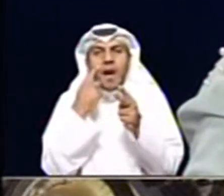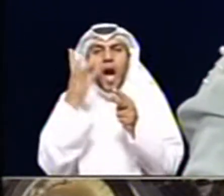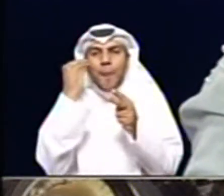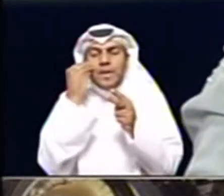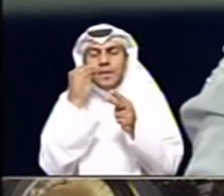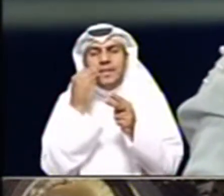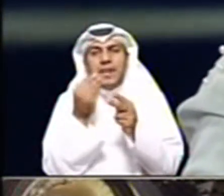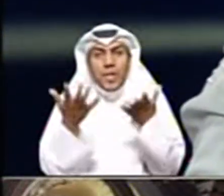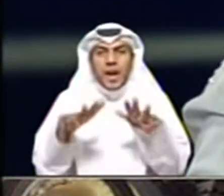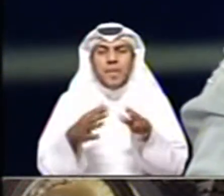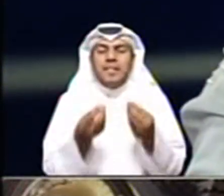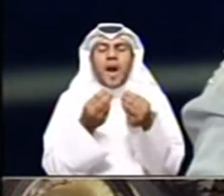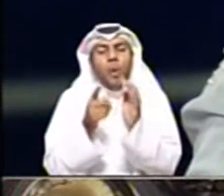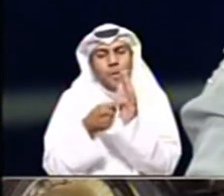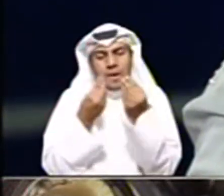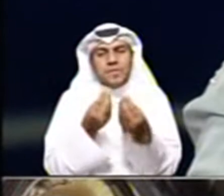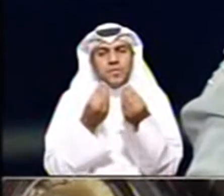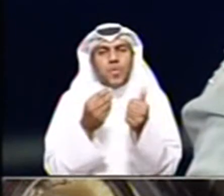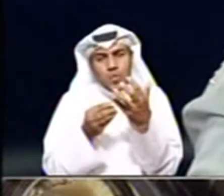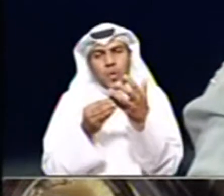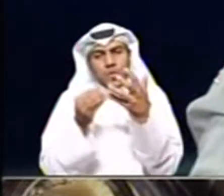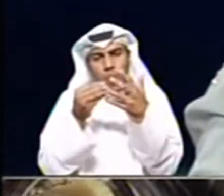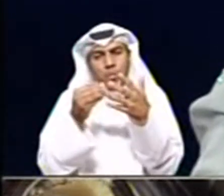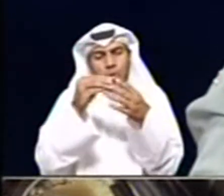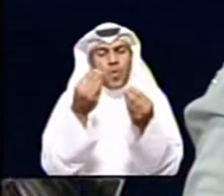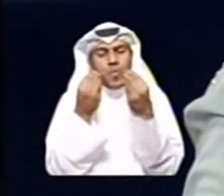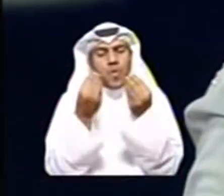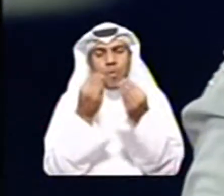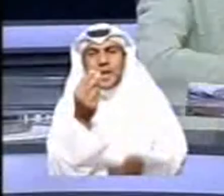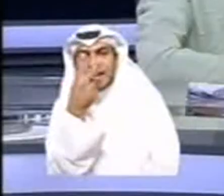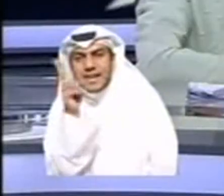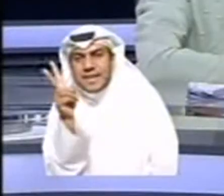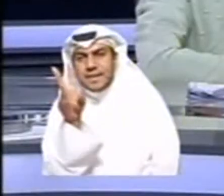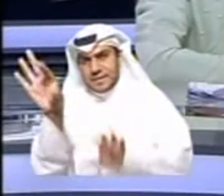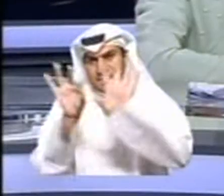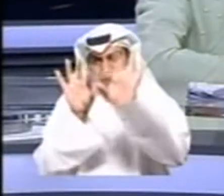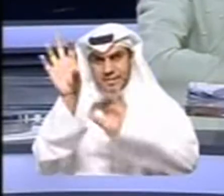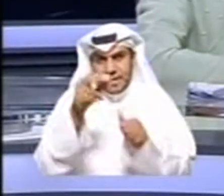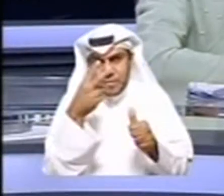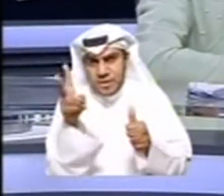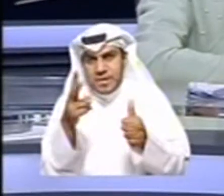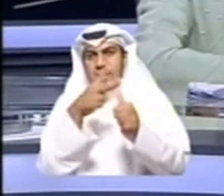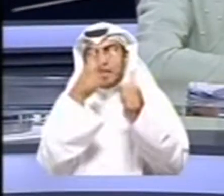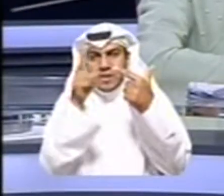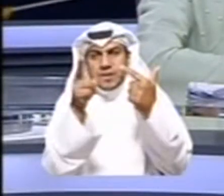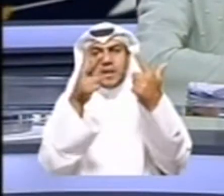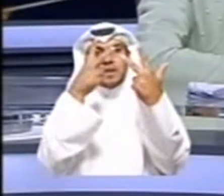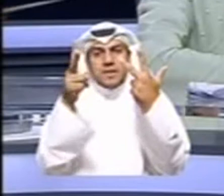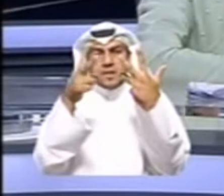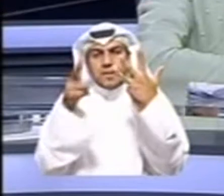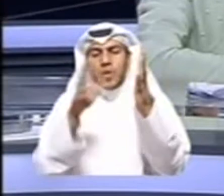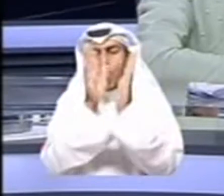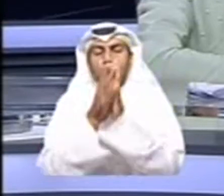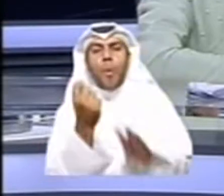أكبر، ولكن هي تجربة أولية ونأمل إن شاء الله تتحقق. خطوة أولى إن شاء الله وتتحقق أهدافها ورح نفتح المجال بإذن الله. إذن ما